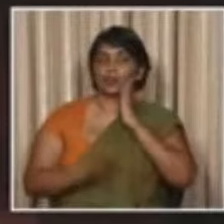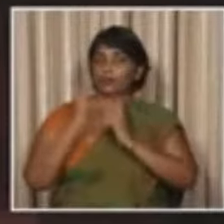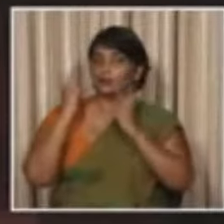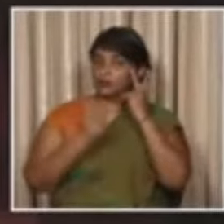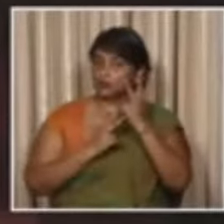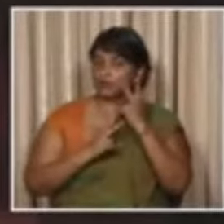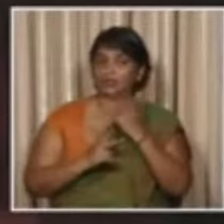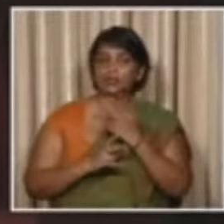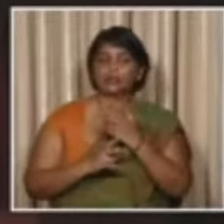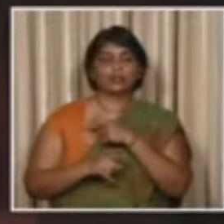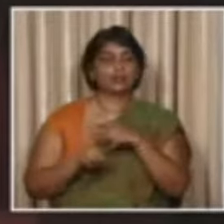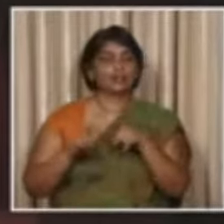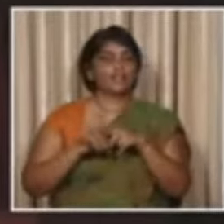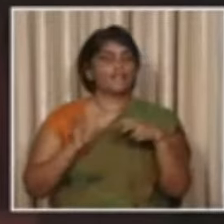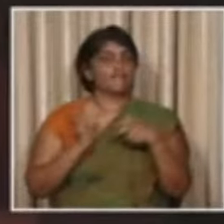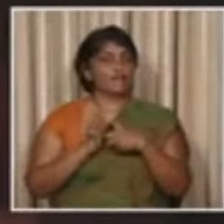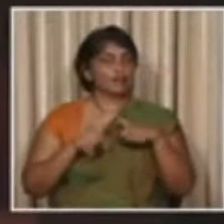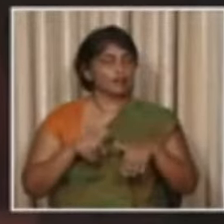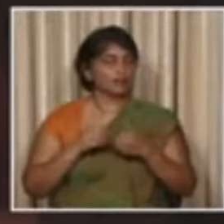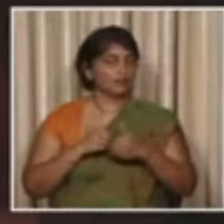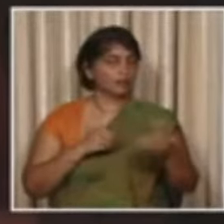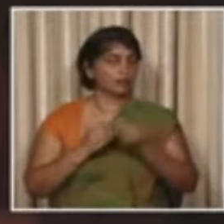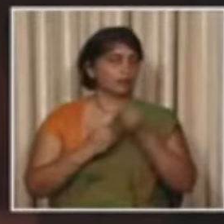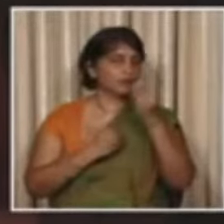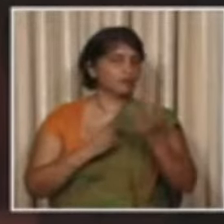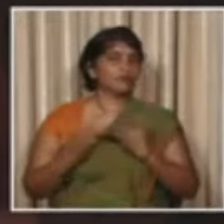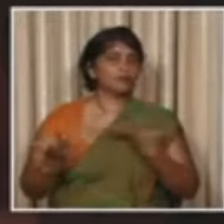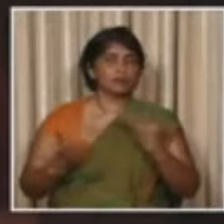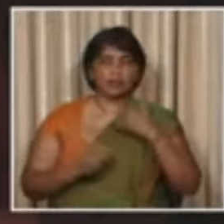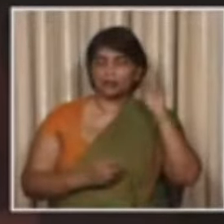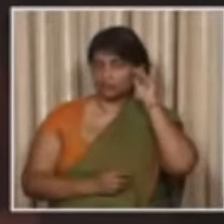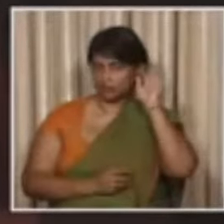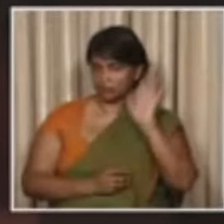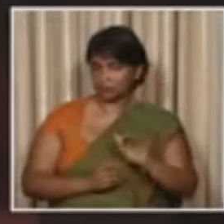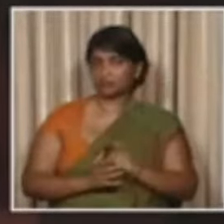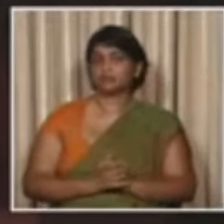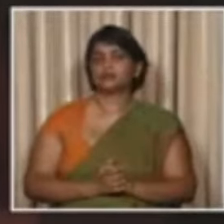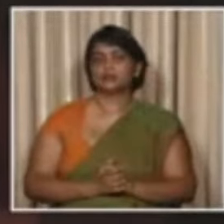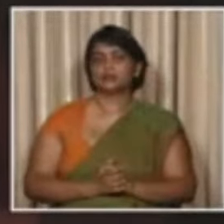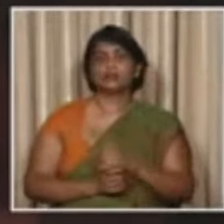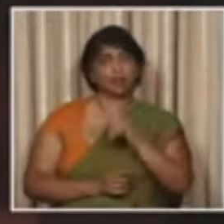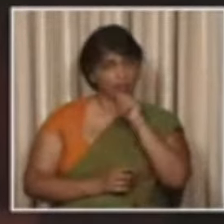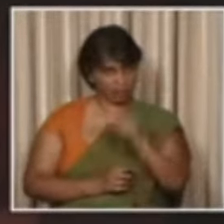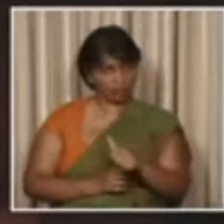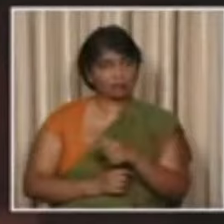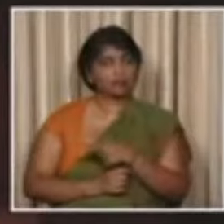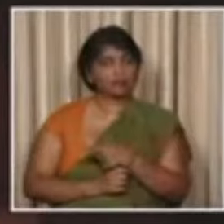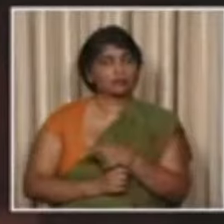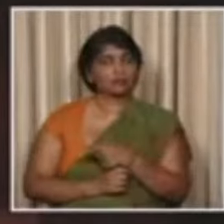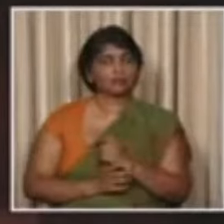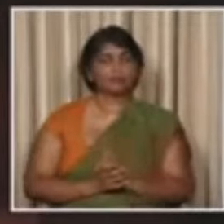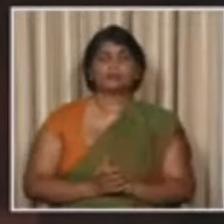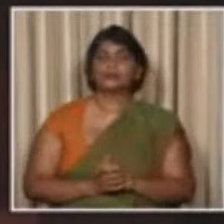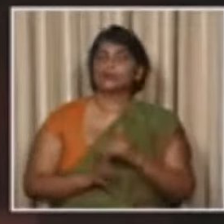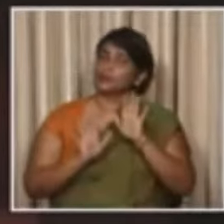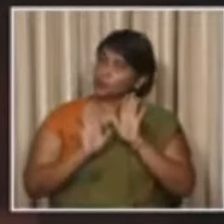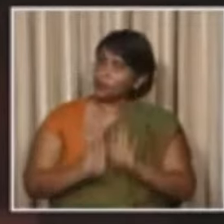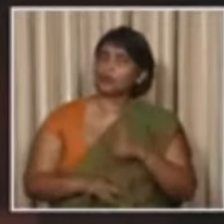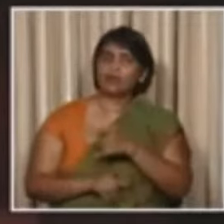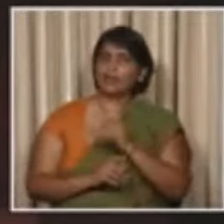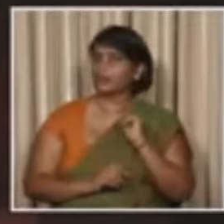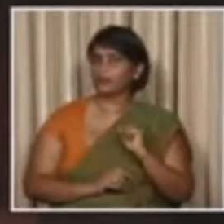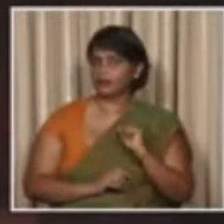සංචාරකින්ට සිංගල් එන්ට්‍රි වීසා මේ වන විට ලබා දීමට නොහැකි බව වාර්තා වේ. මේක සත්‍යයක්ද? එසේනම් මේ